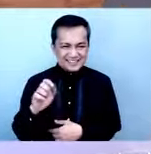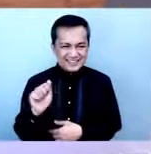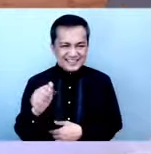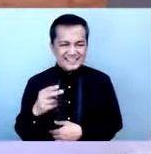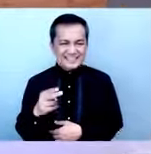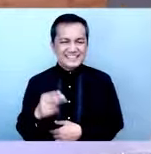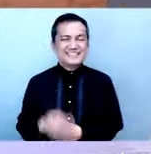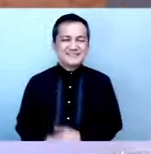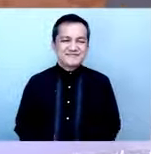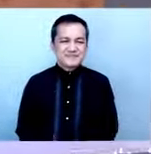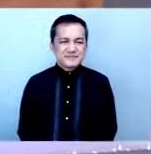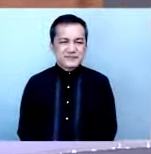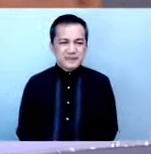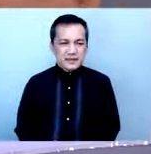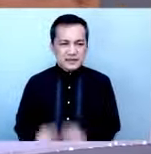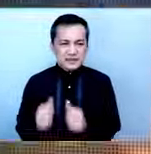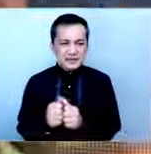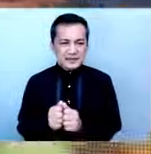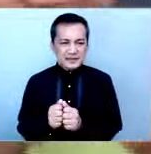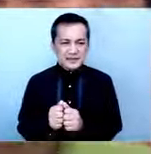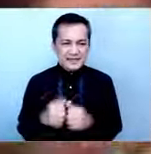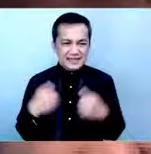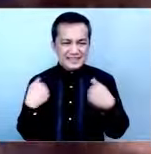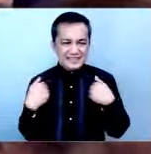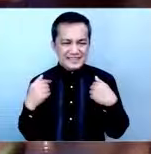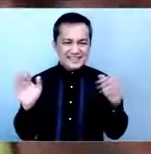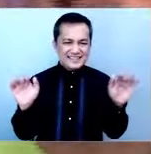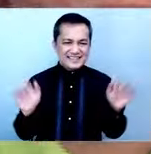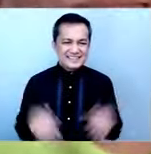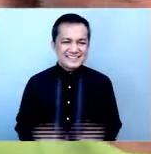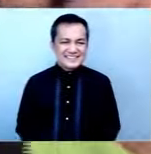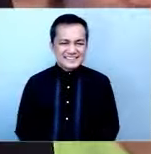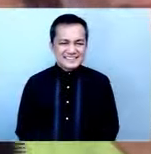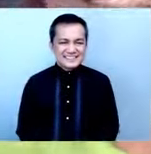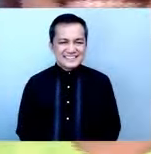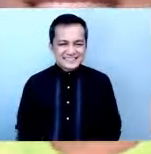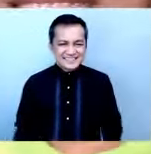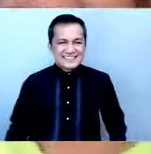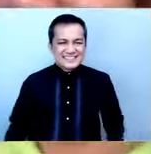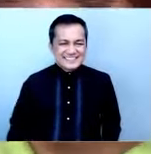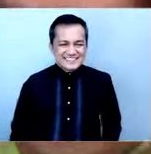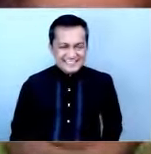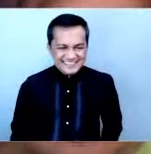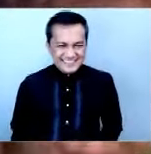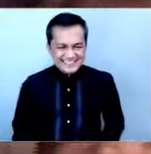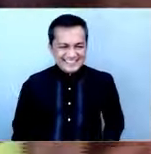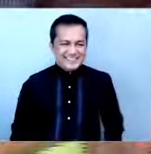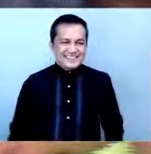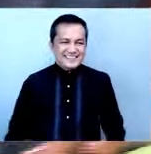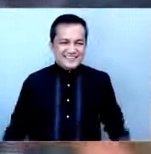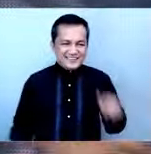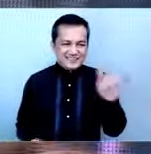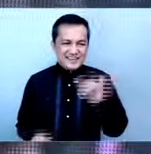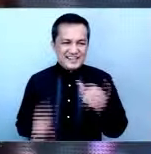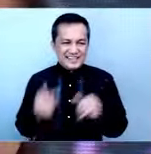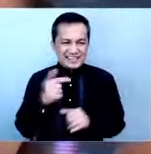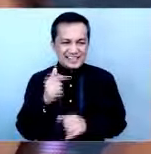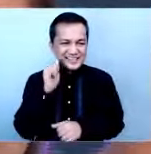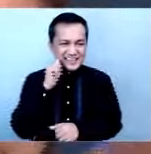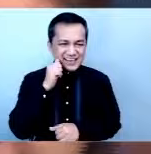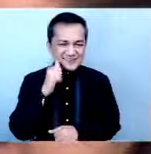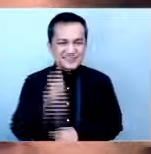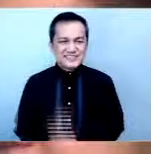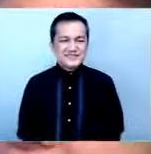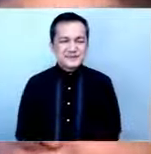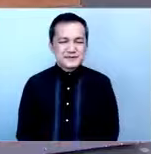Yes. Siyempre, kasama ang kanyang mga ano, angels. Hello, angels! Ako, parang mga ano, mga green apple. Diba? Dito kayo, mga apple green. Yes.